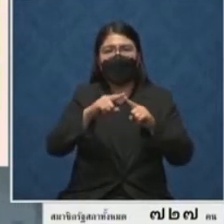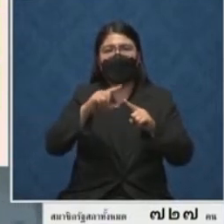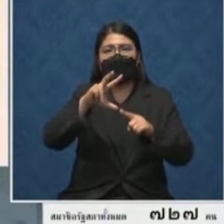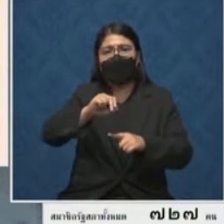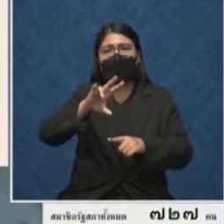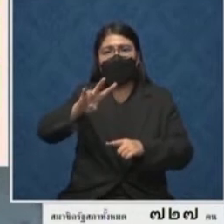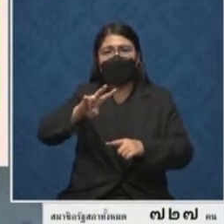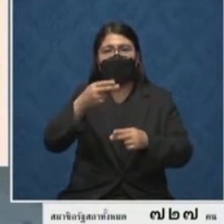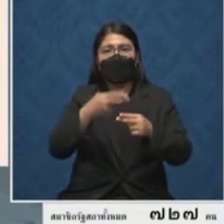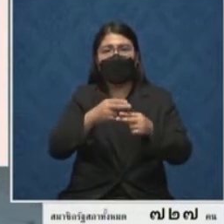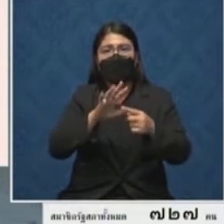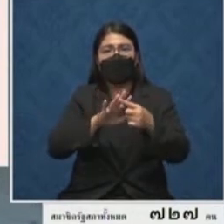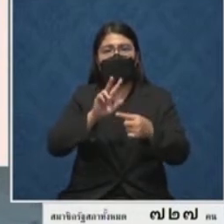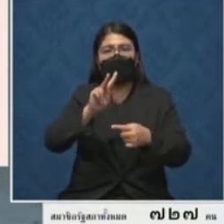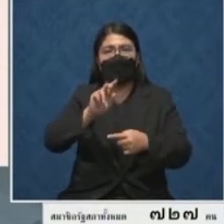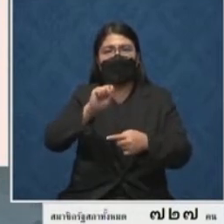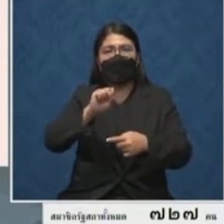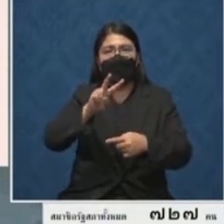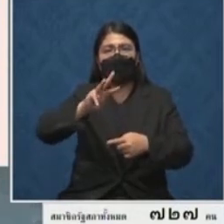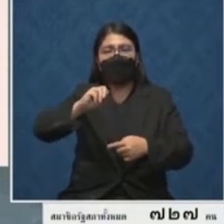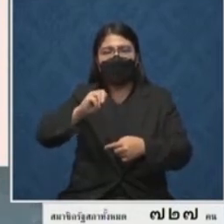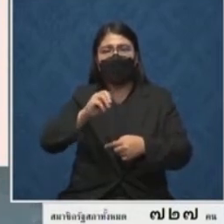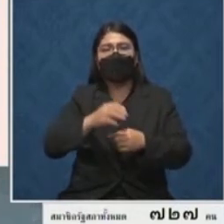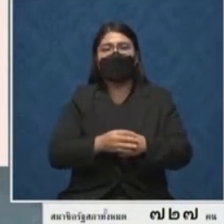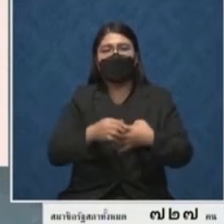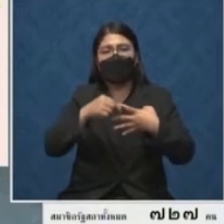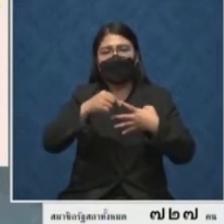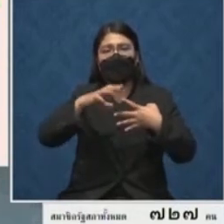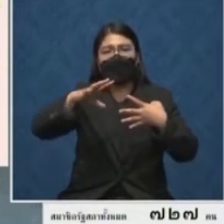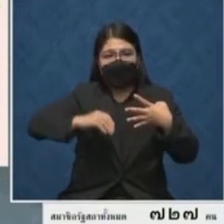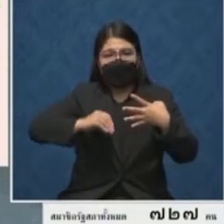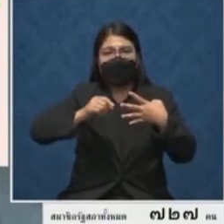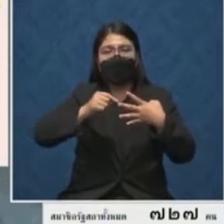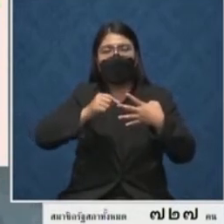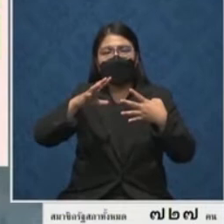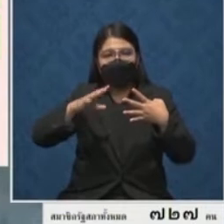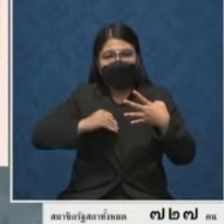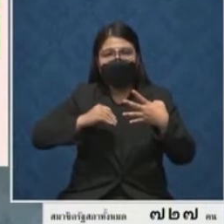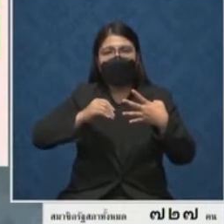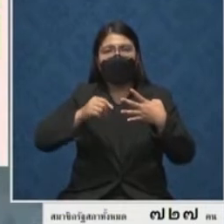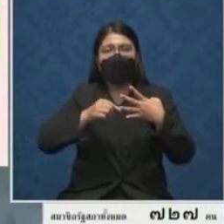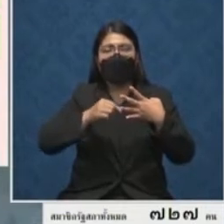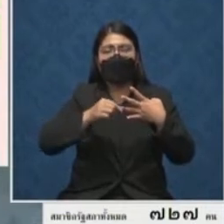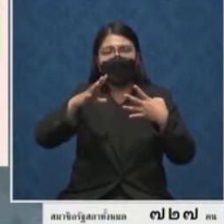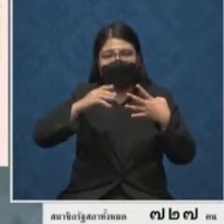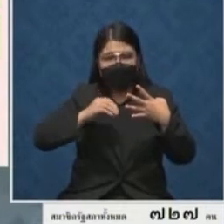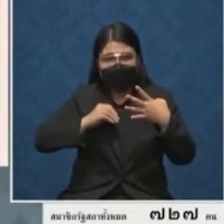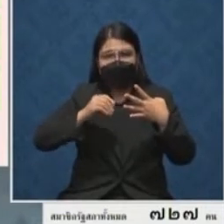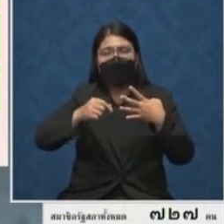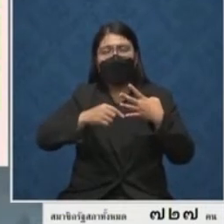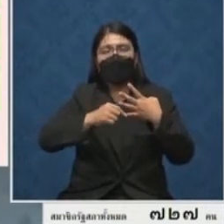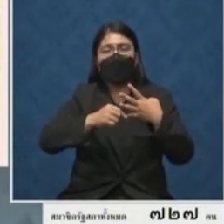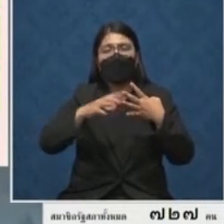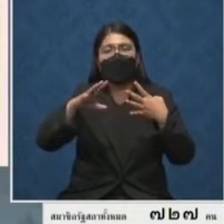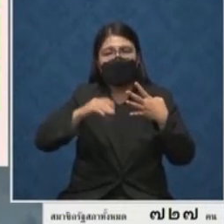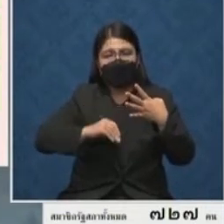37นายเกษมอุประ 1รับหลักการ2รับหลักการ3รับหลักการ4